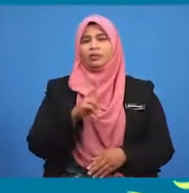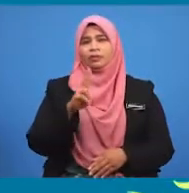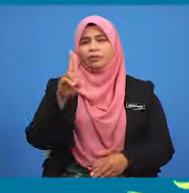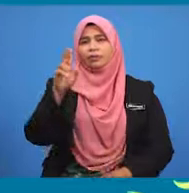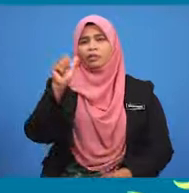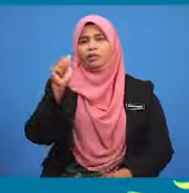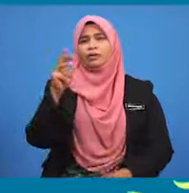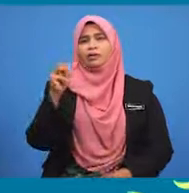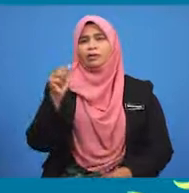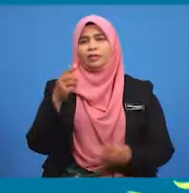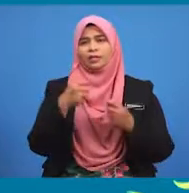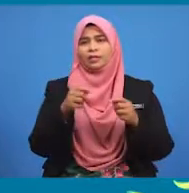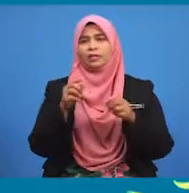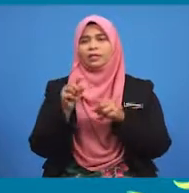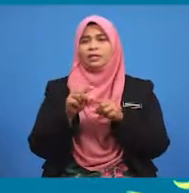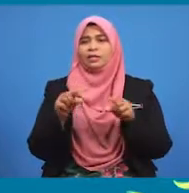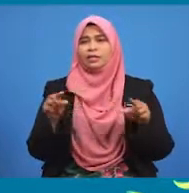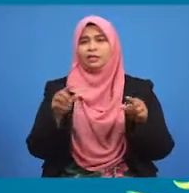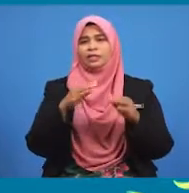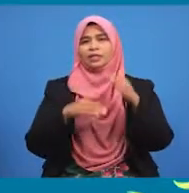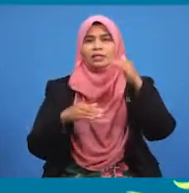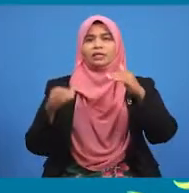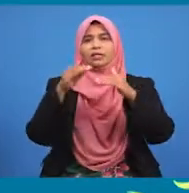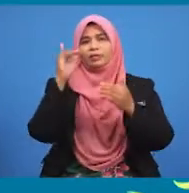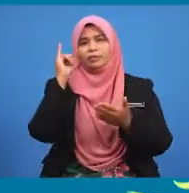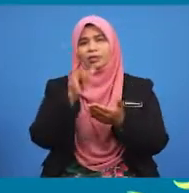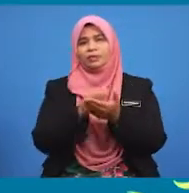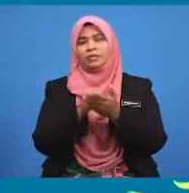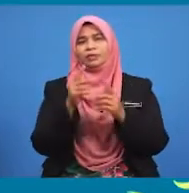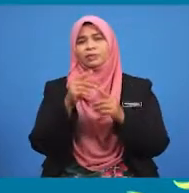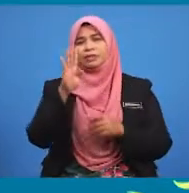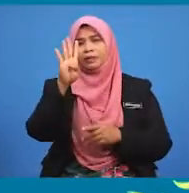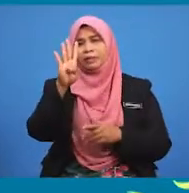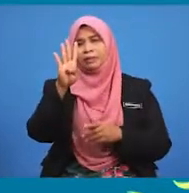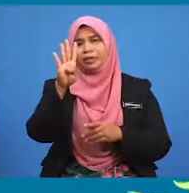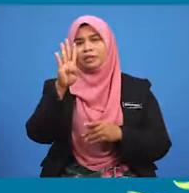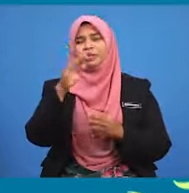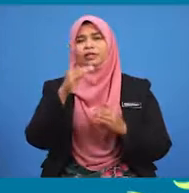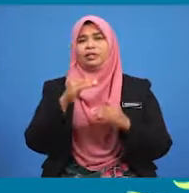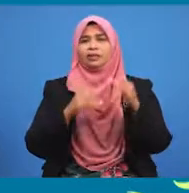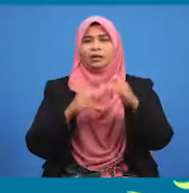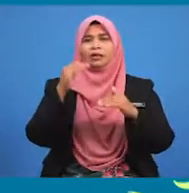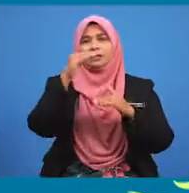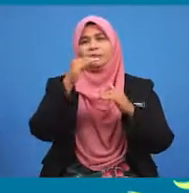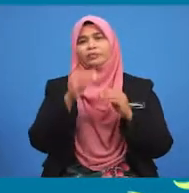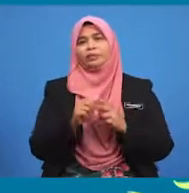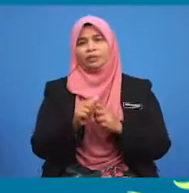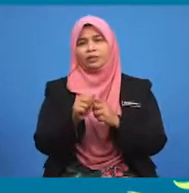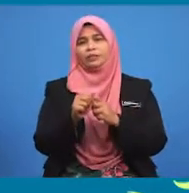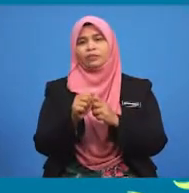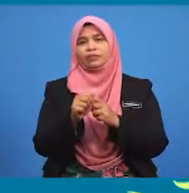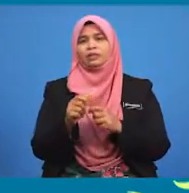keimanan manusia itu kepada empat martabat, mengikut kadar ketakwaan, ketaatan, keikhlasan